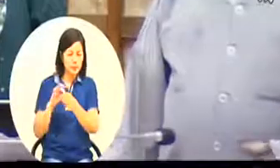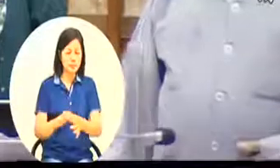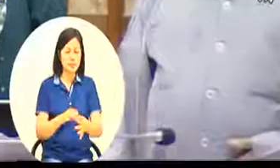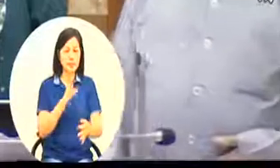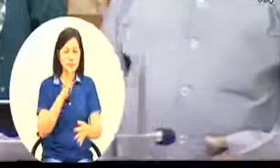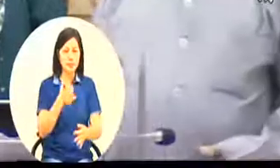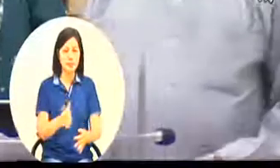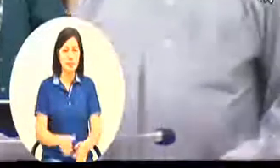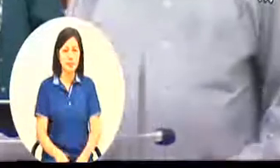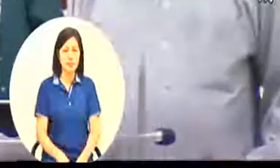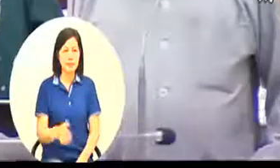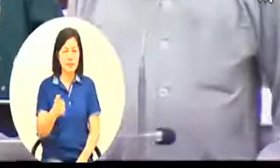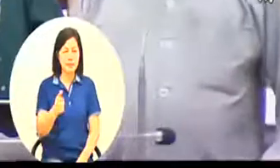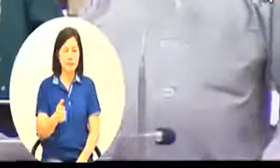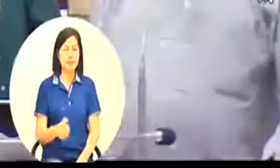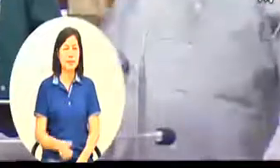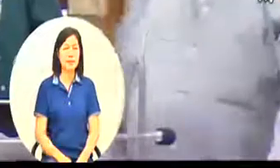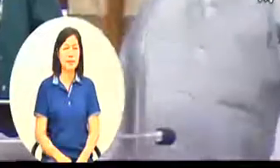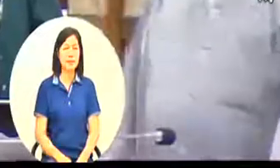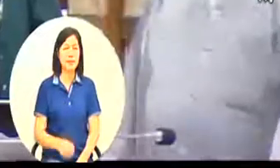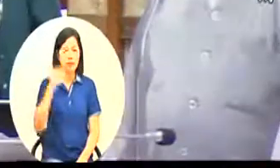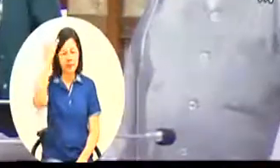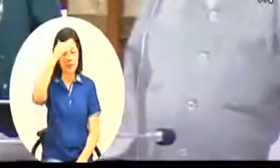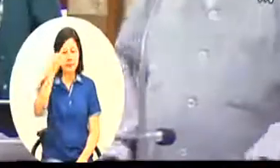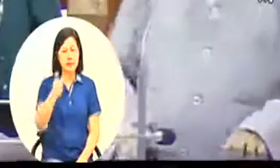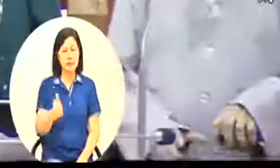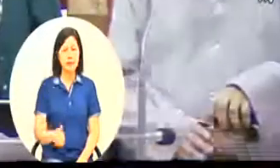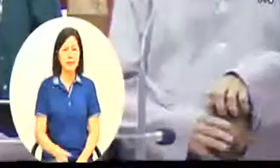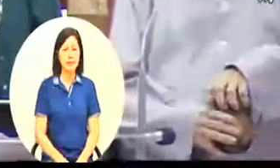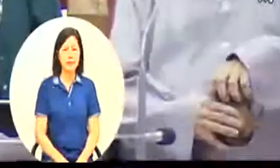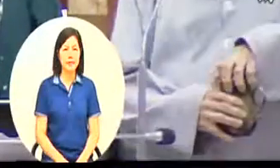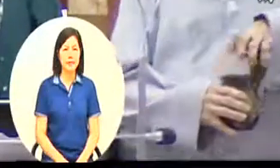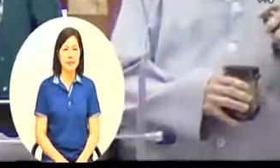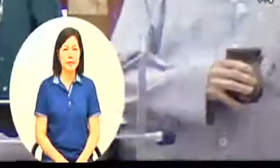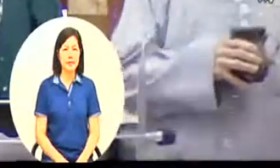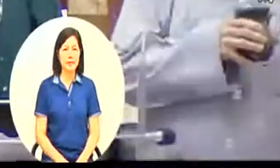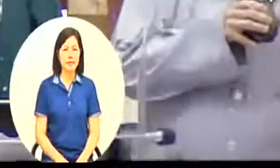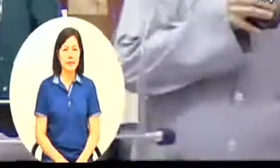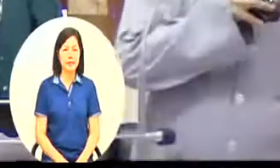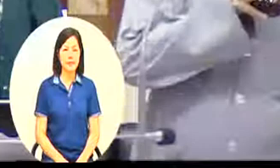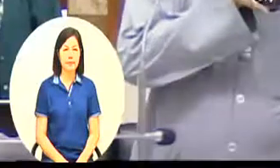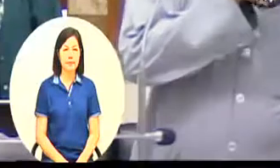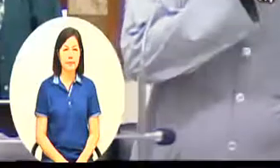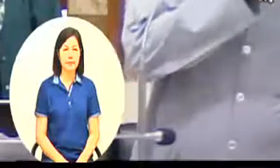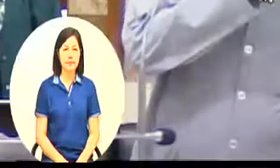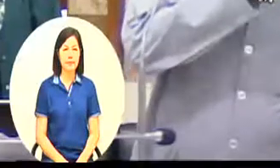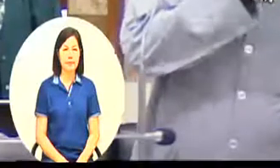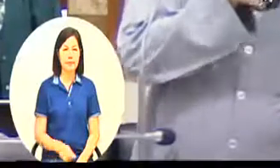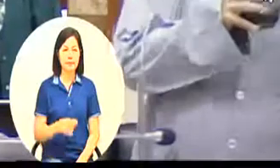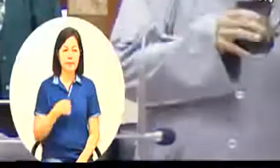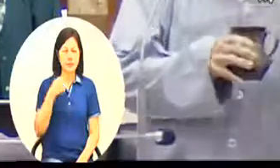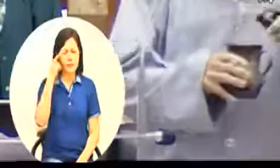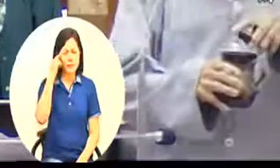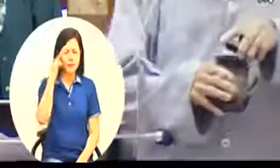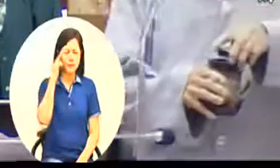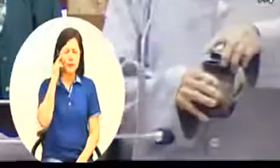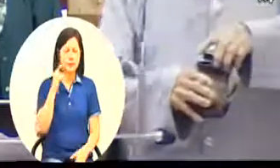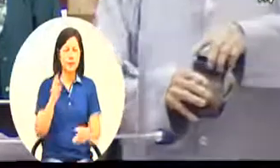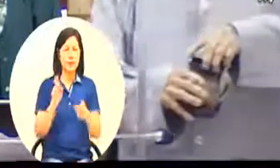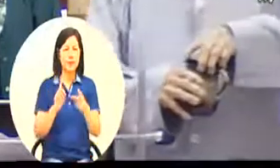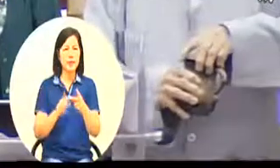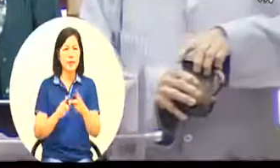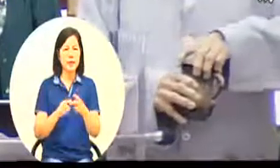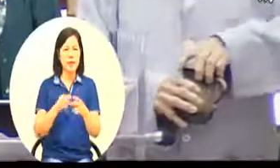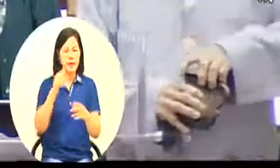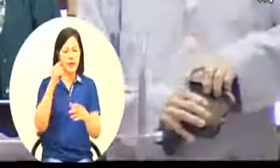席、蔡副议长，啊，多谢郑议员吼。我想，我甲郑议员的心